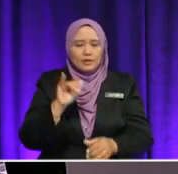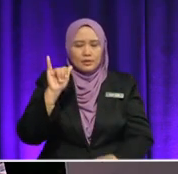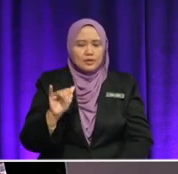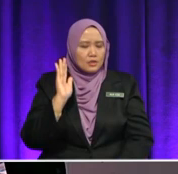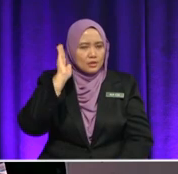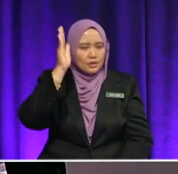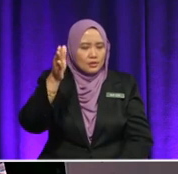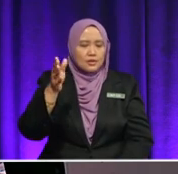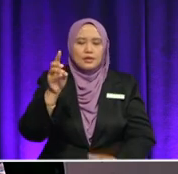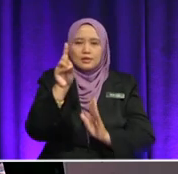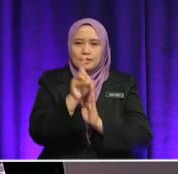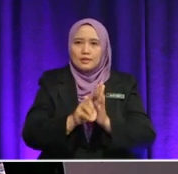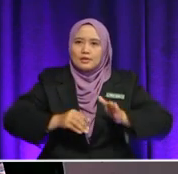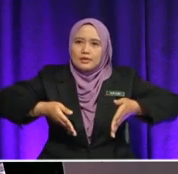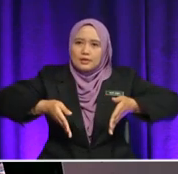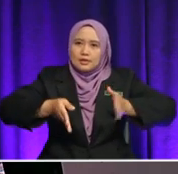Republik tersebut